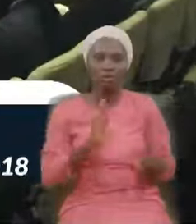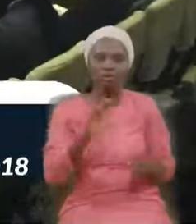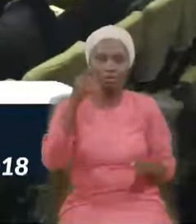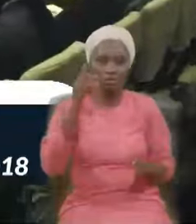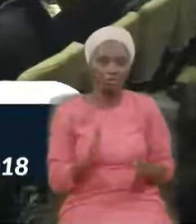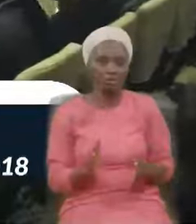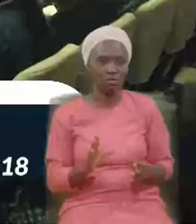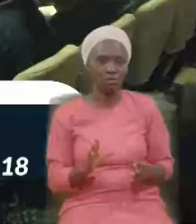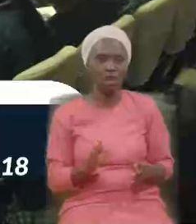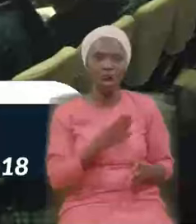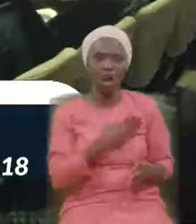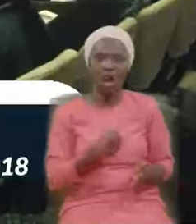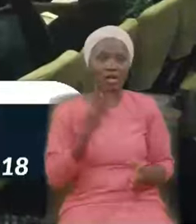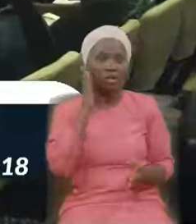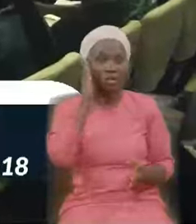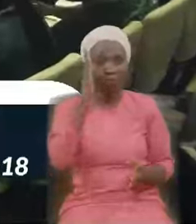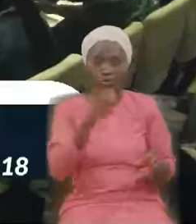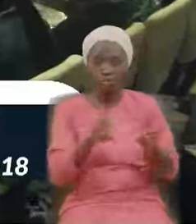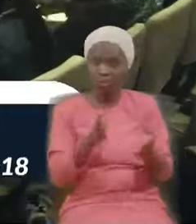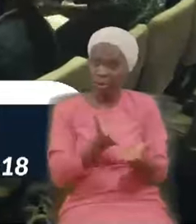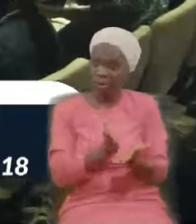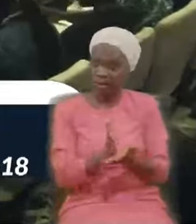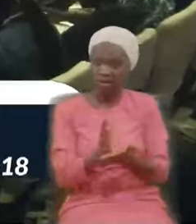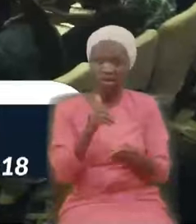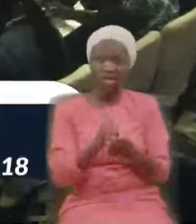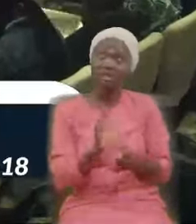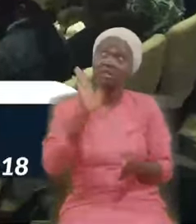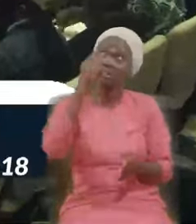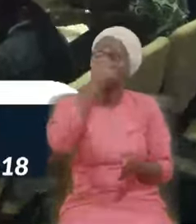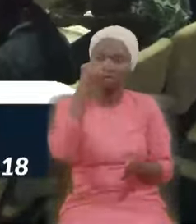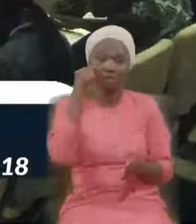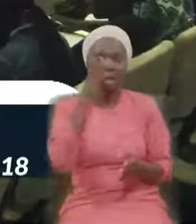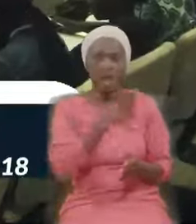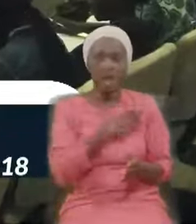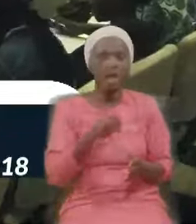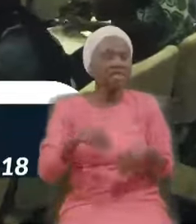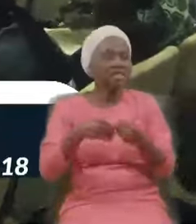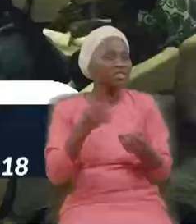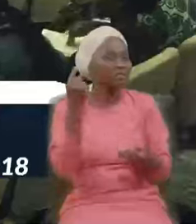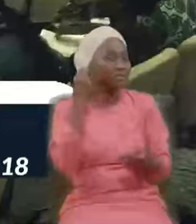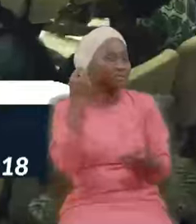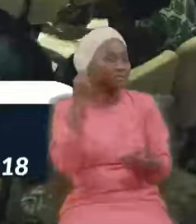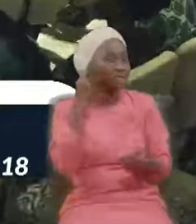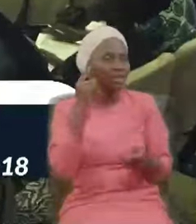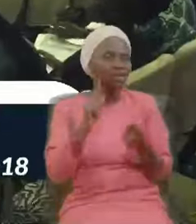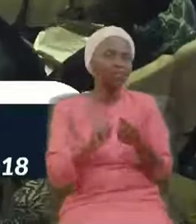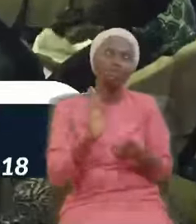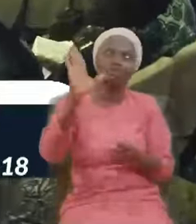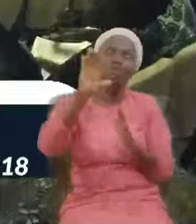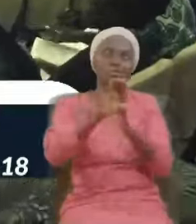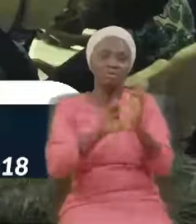fais ce qui est droit à ses yeux, si tu prêtes l'oreille à ses commandements, et si